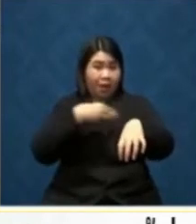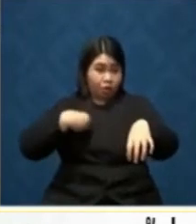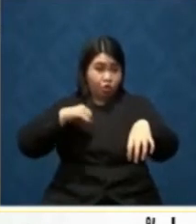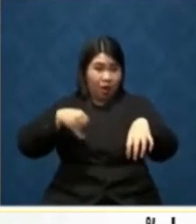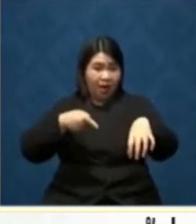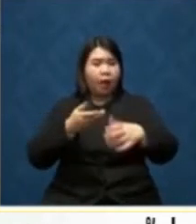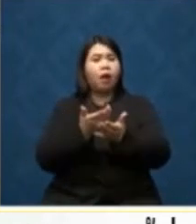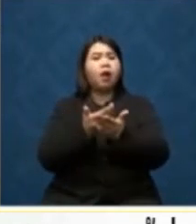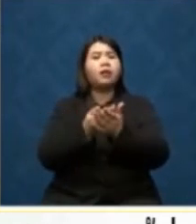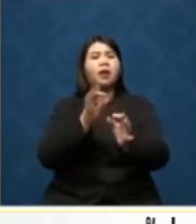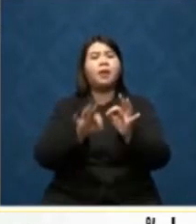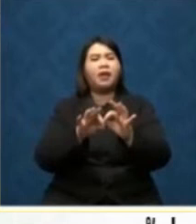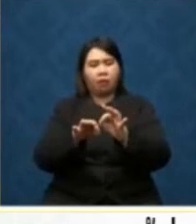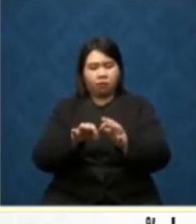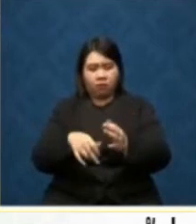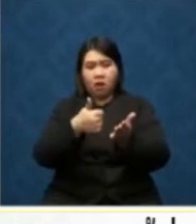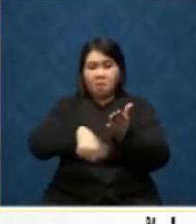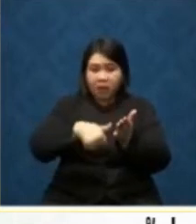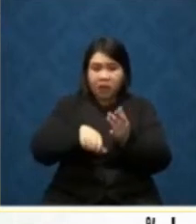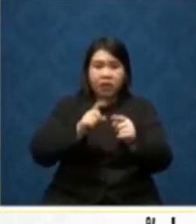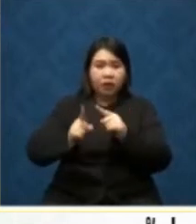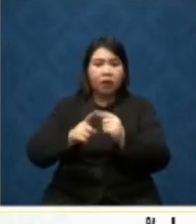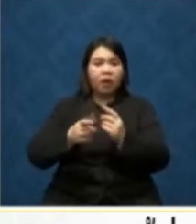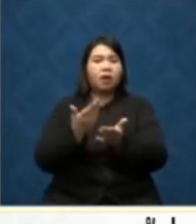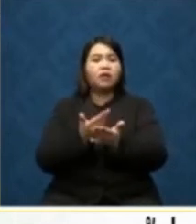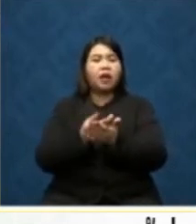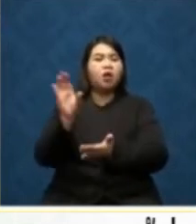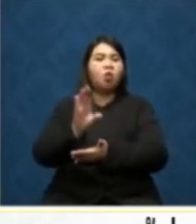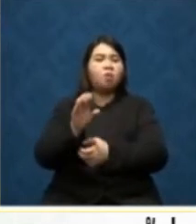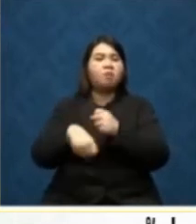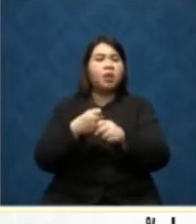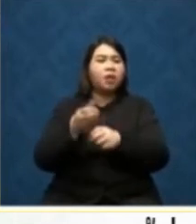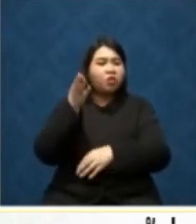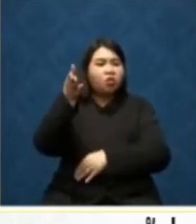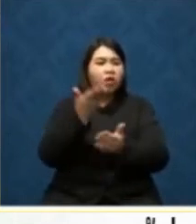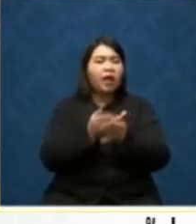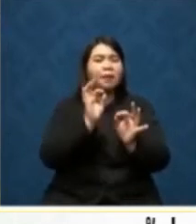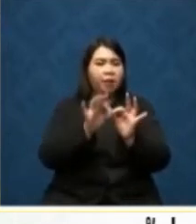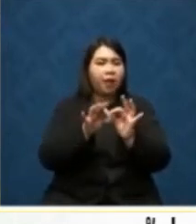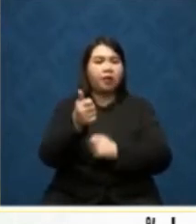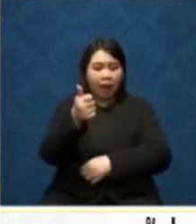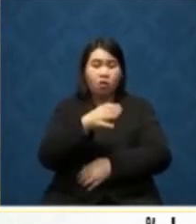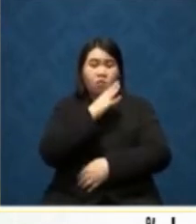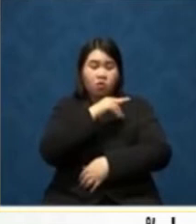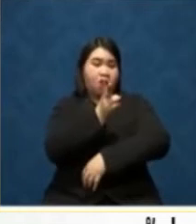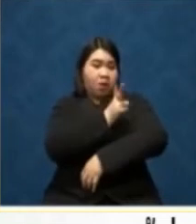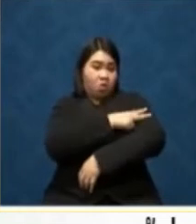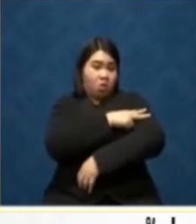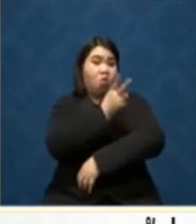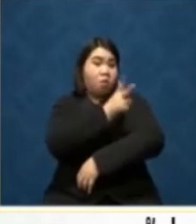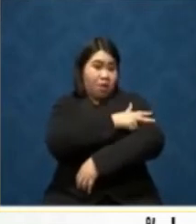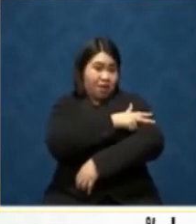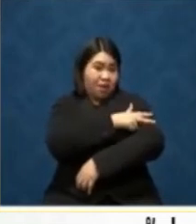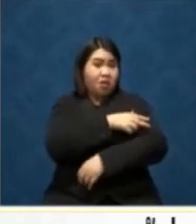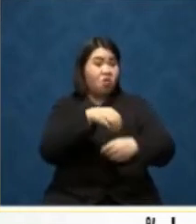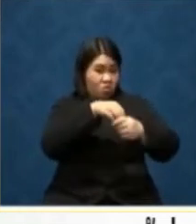traumaticที่รัพิช.ประดญโทรี โงศิ méก็จะสามารถประหัดบประมาณ ภาษีพระชะชนในงบปจำป